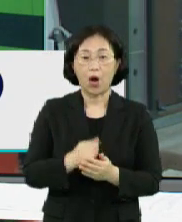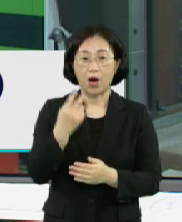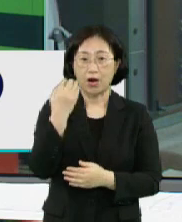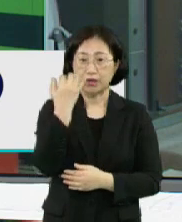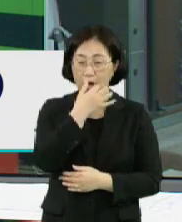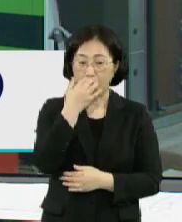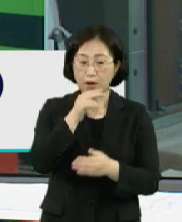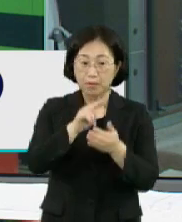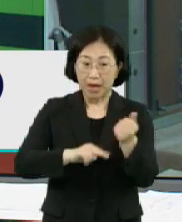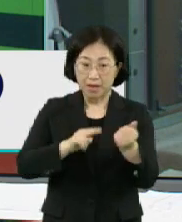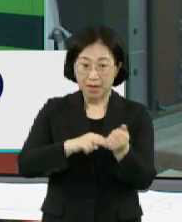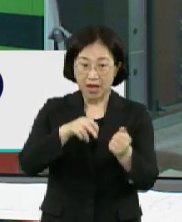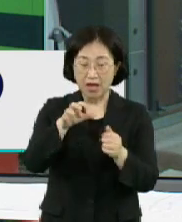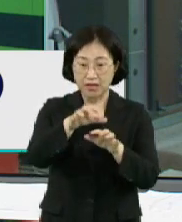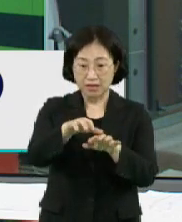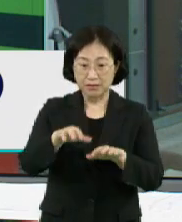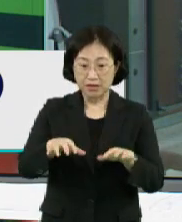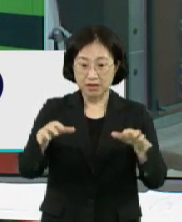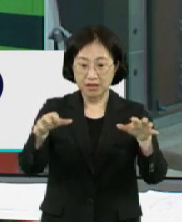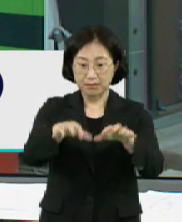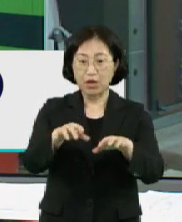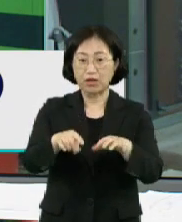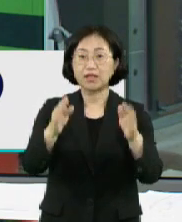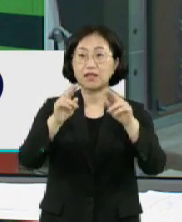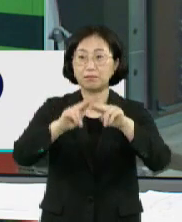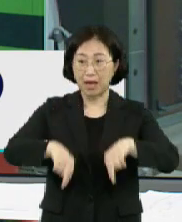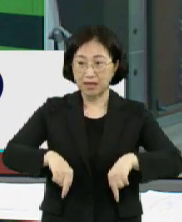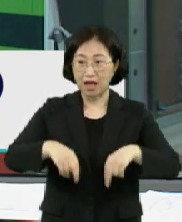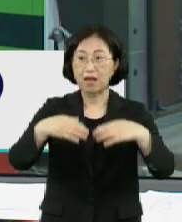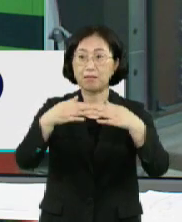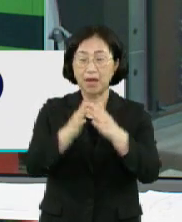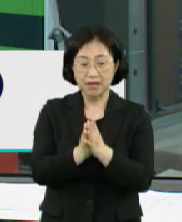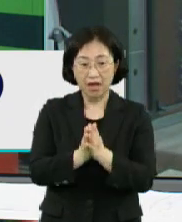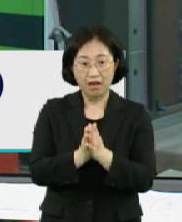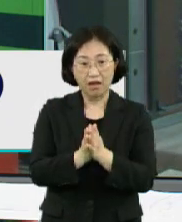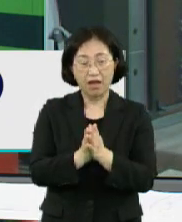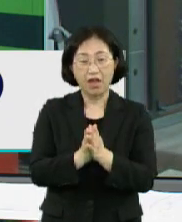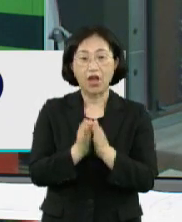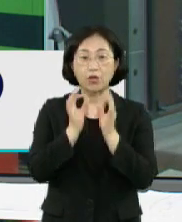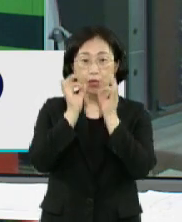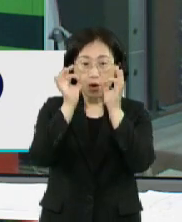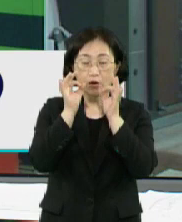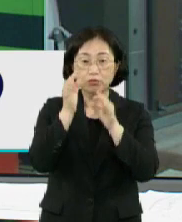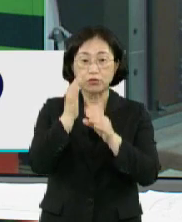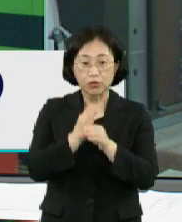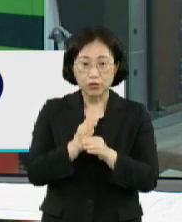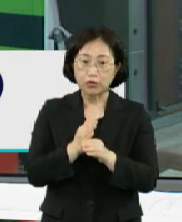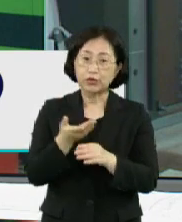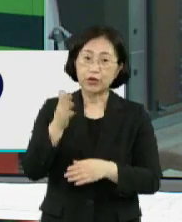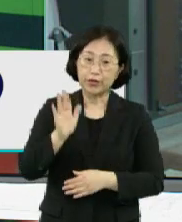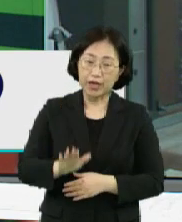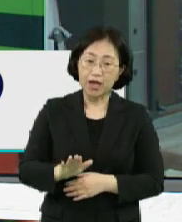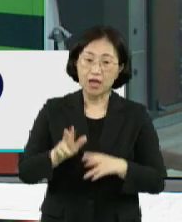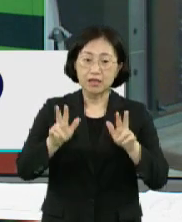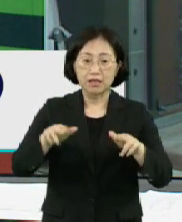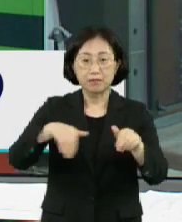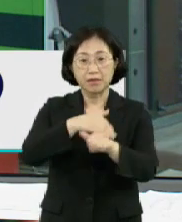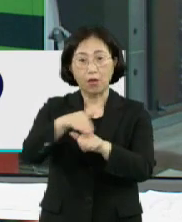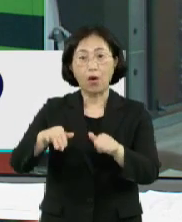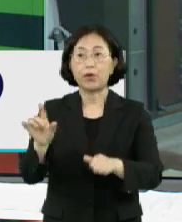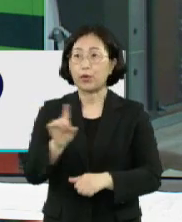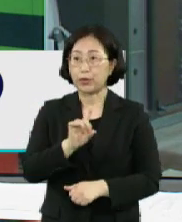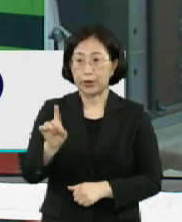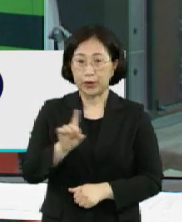집결지 폐쇄입니다. 그런데 막대한 예산과 행정력이 투입되고 있는 집창촌 해체 사업, 현 주소는